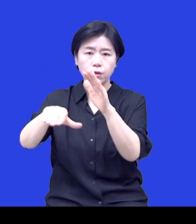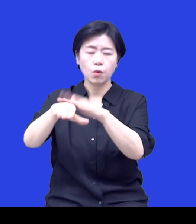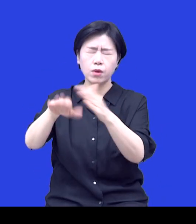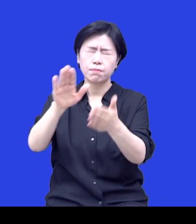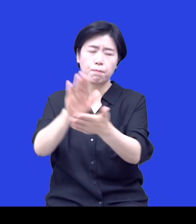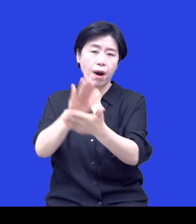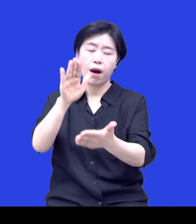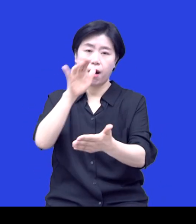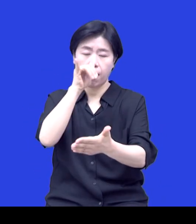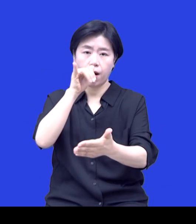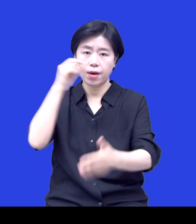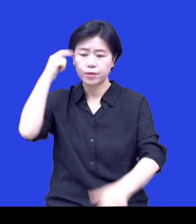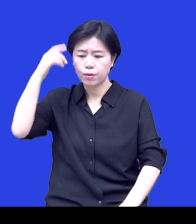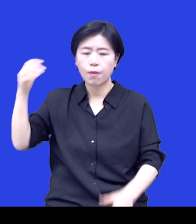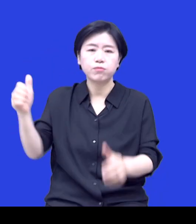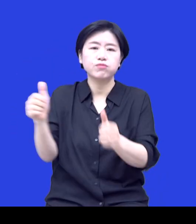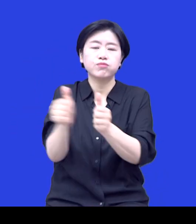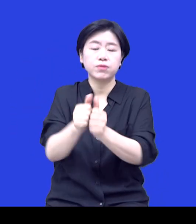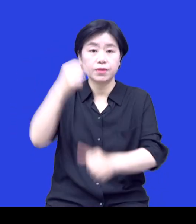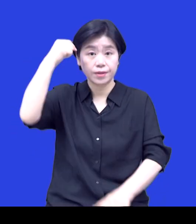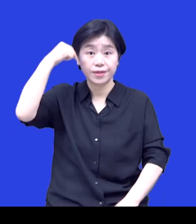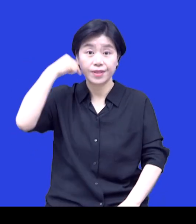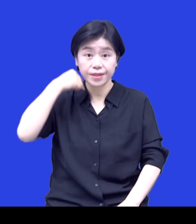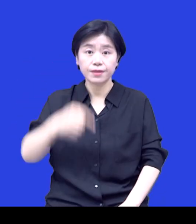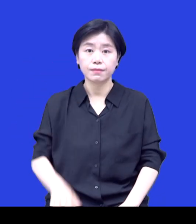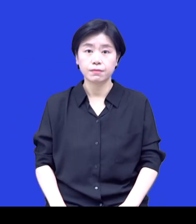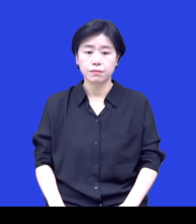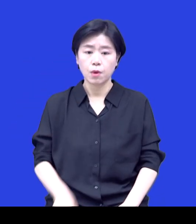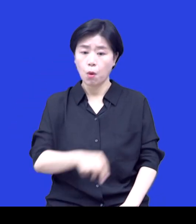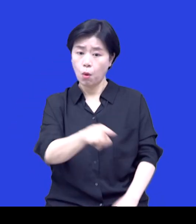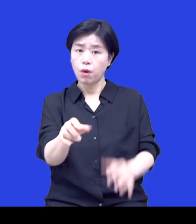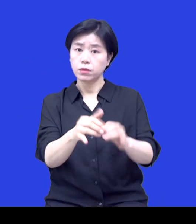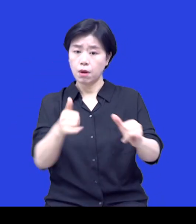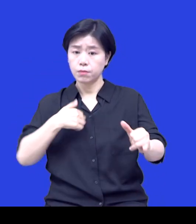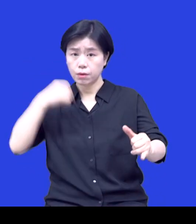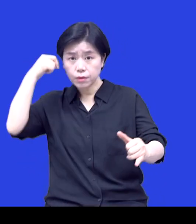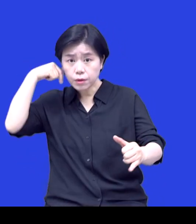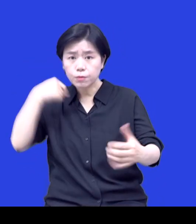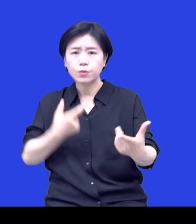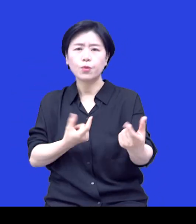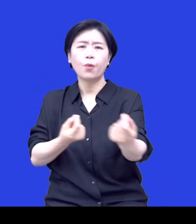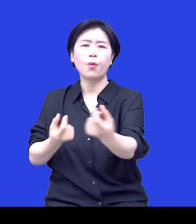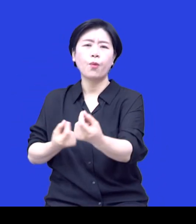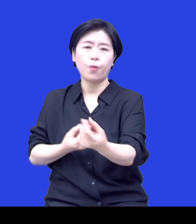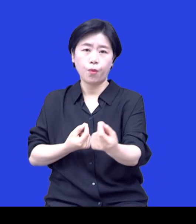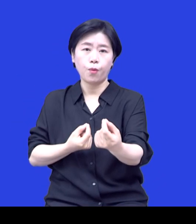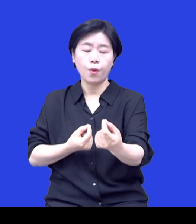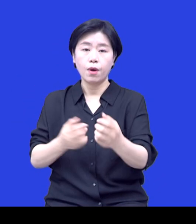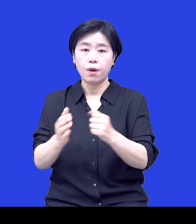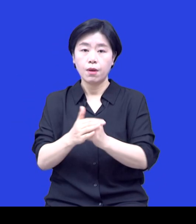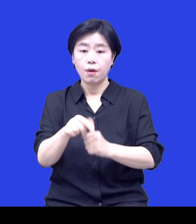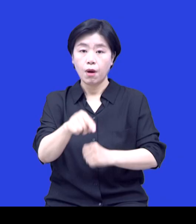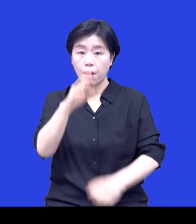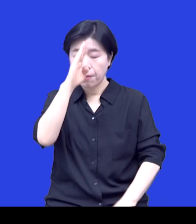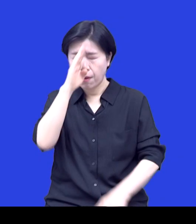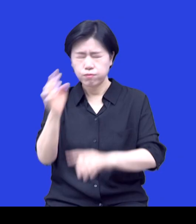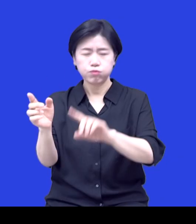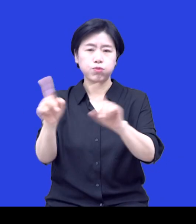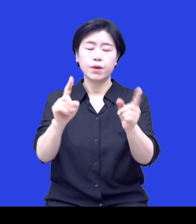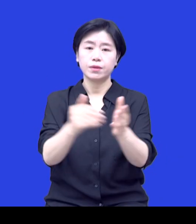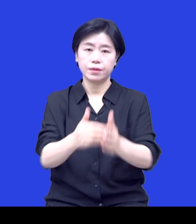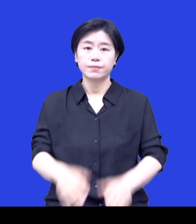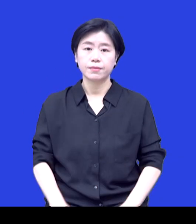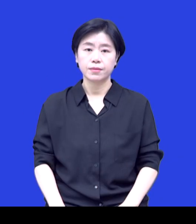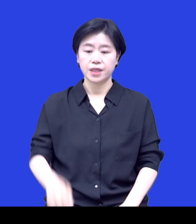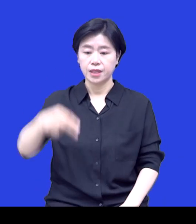거예요. 나도 감당할 수가 없는 이분들이 그걸 느끼는 거예요. 사람들이 병이 낫기 시작하고 제가 그때 알았어요.